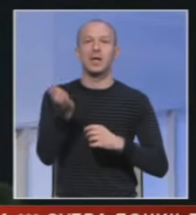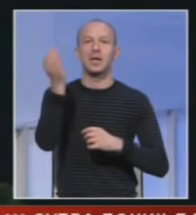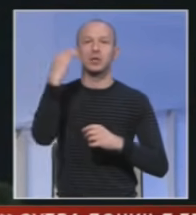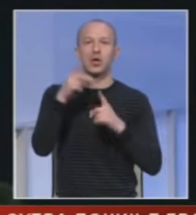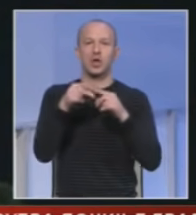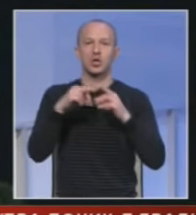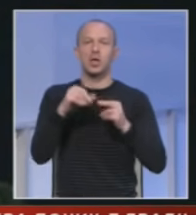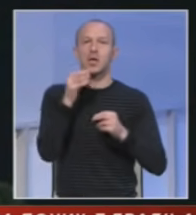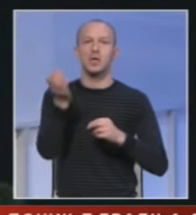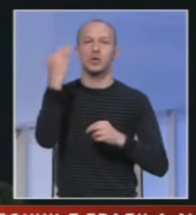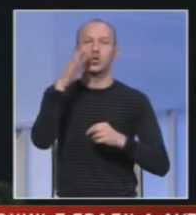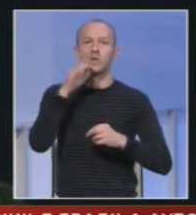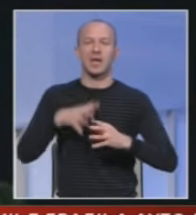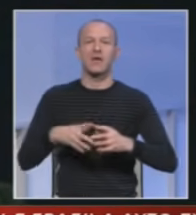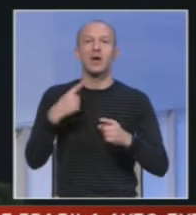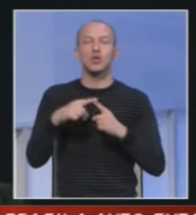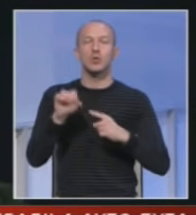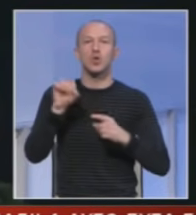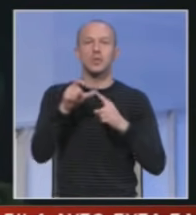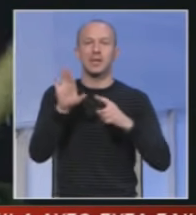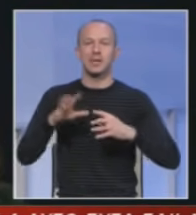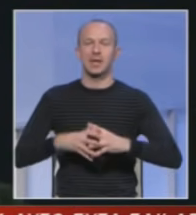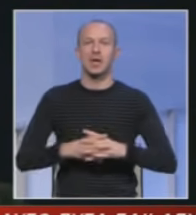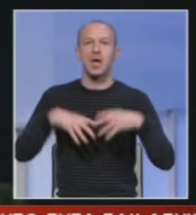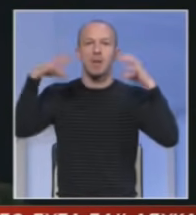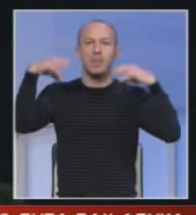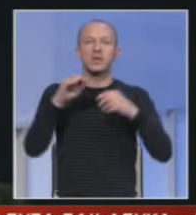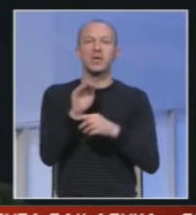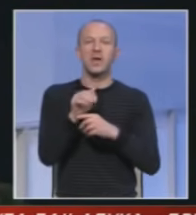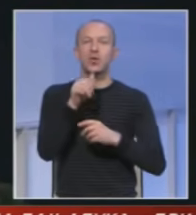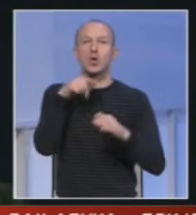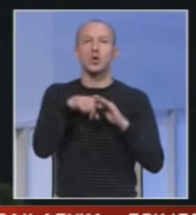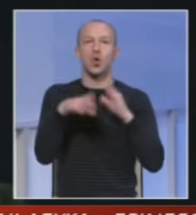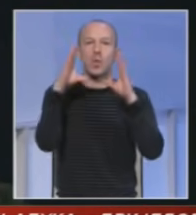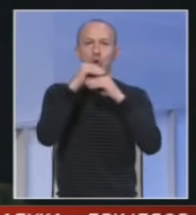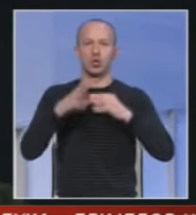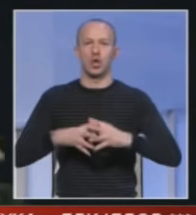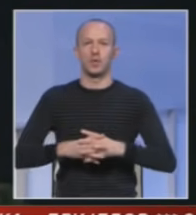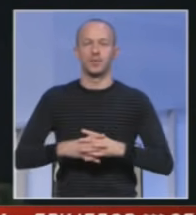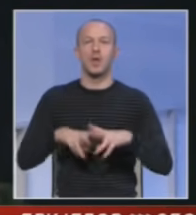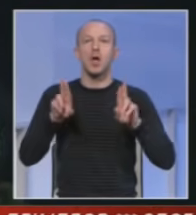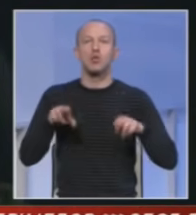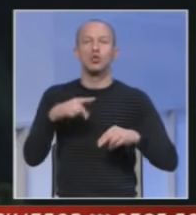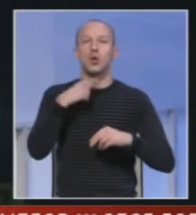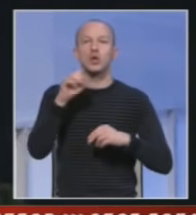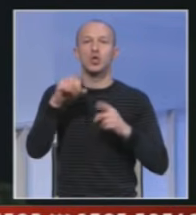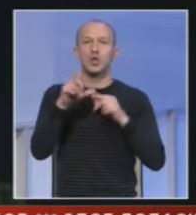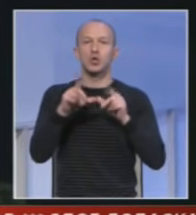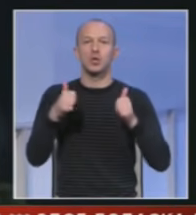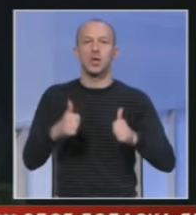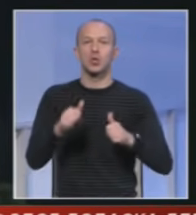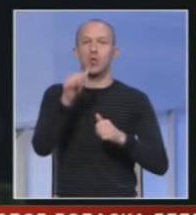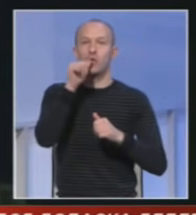istočne Liđe i istočnog Sarajeva, s obzirom da se padavine najavljuju i tokom noći. Možemo reći da su